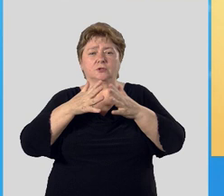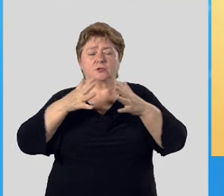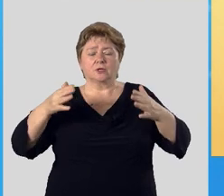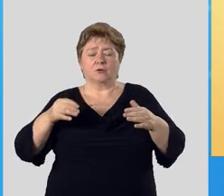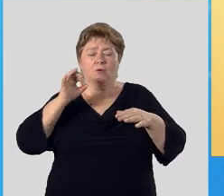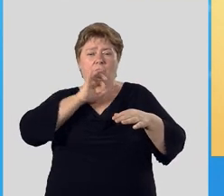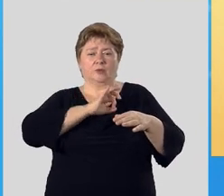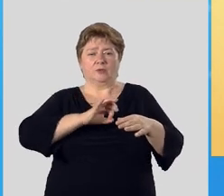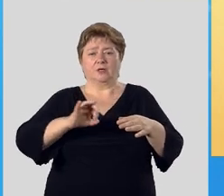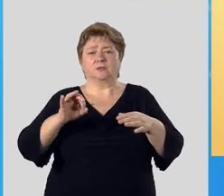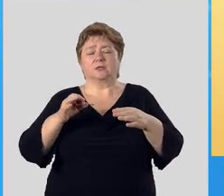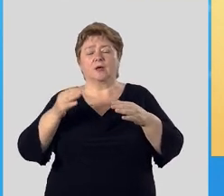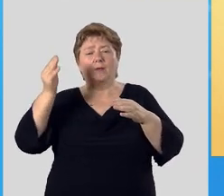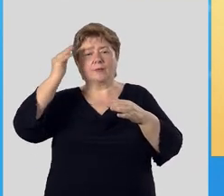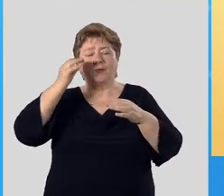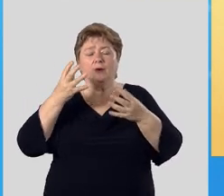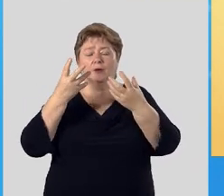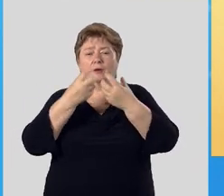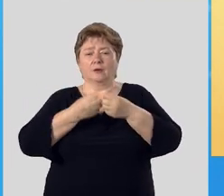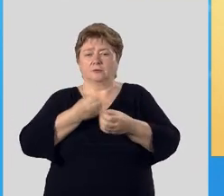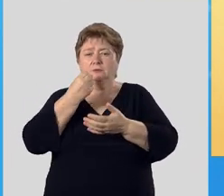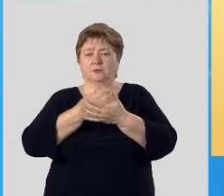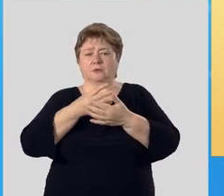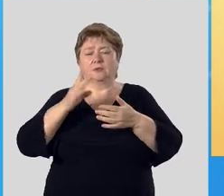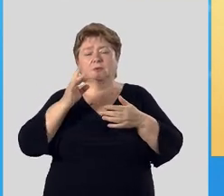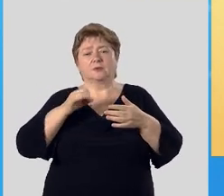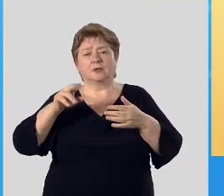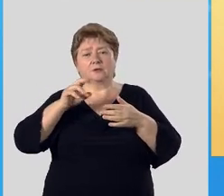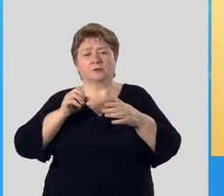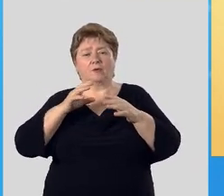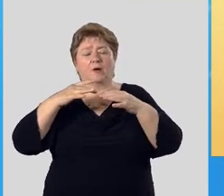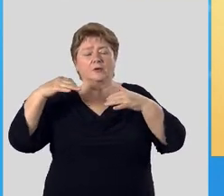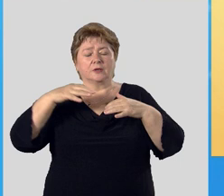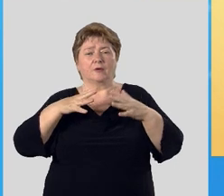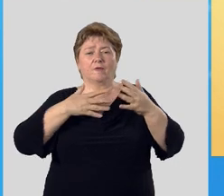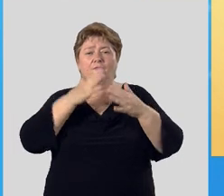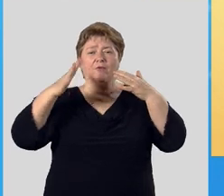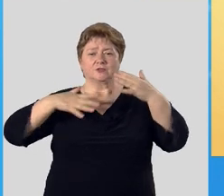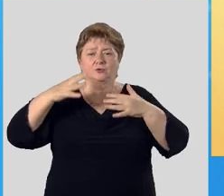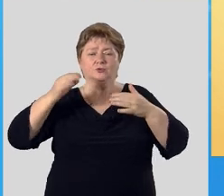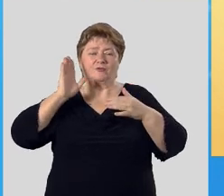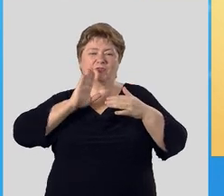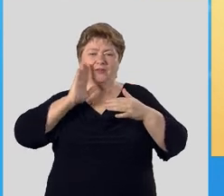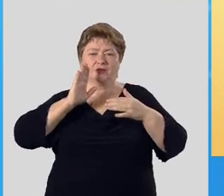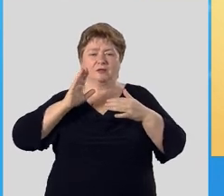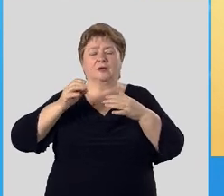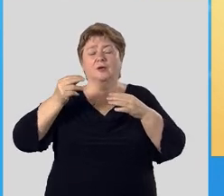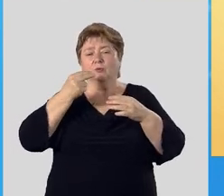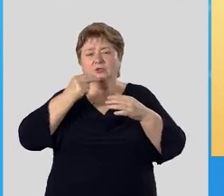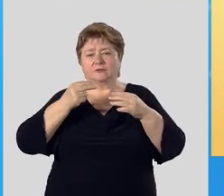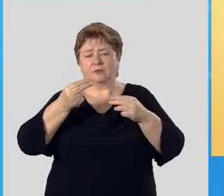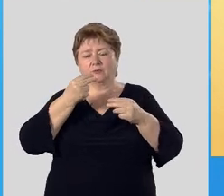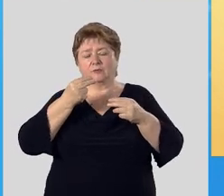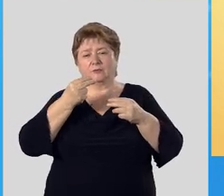применяться методы оценки радиоактивности воздушной среды воды пищевых